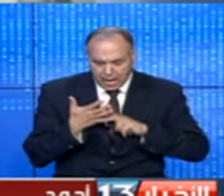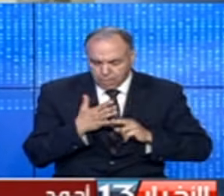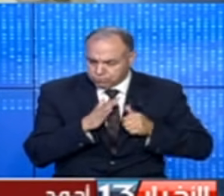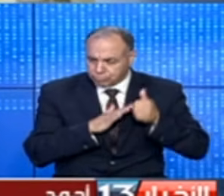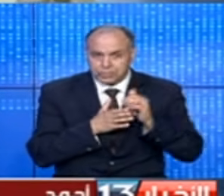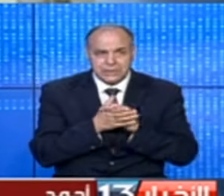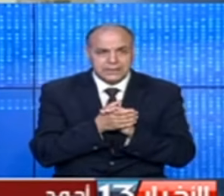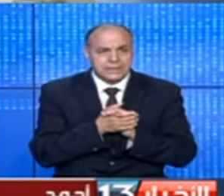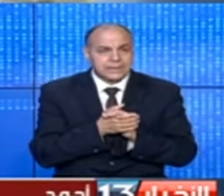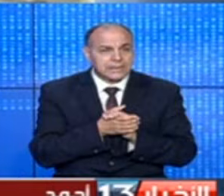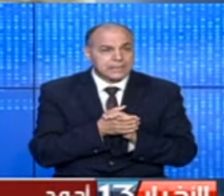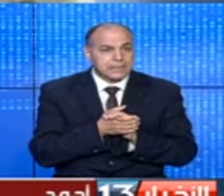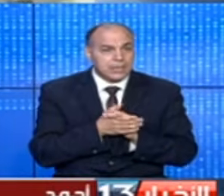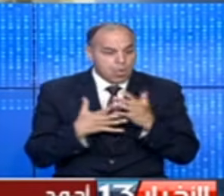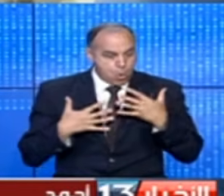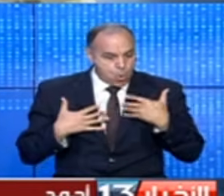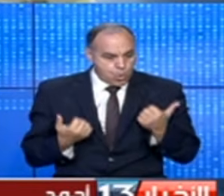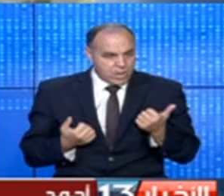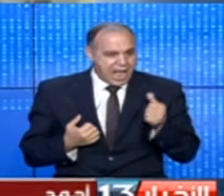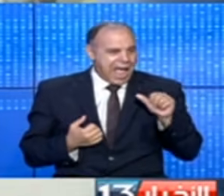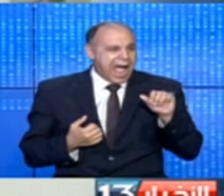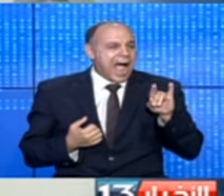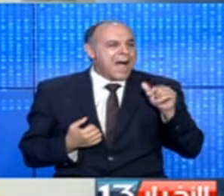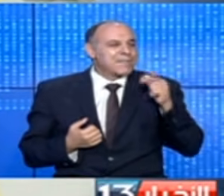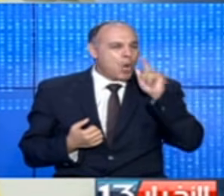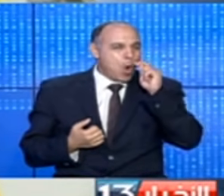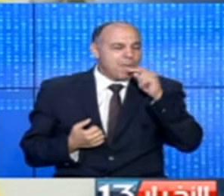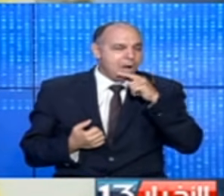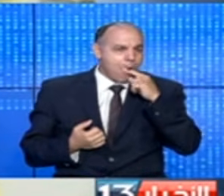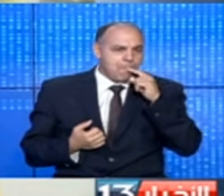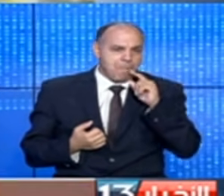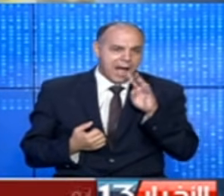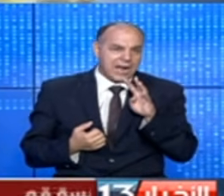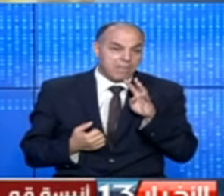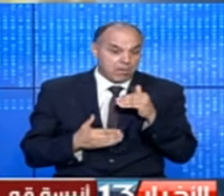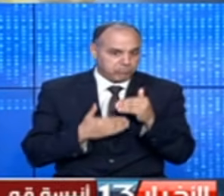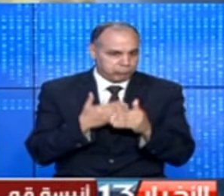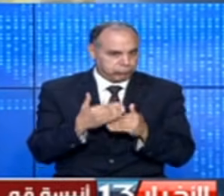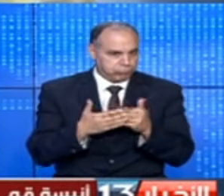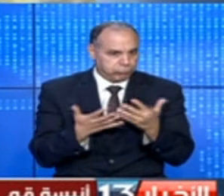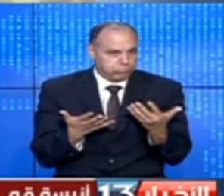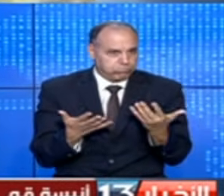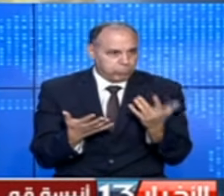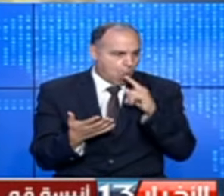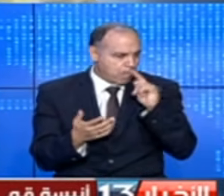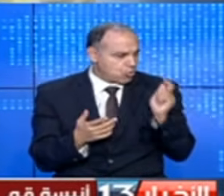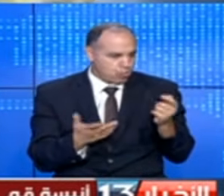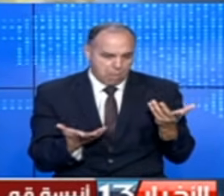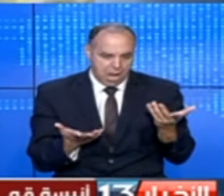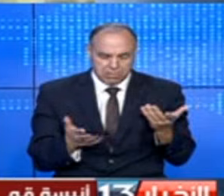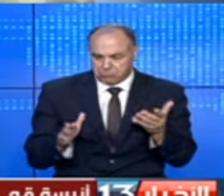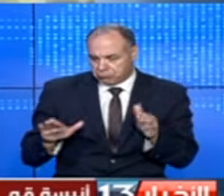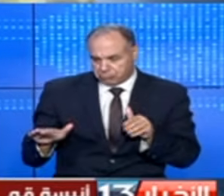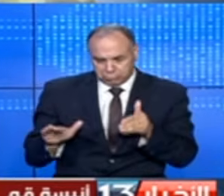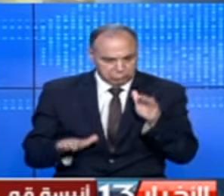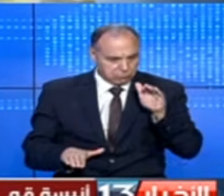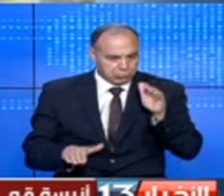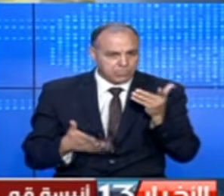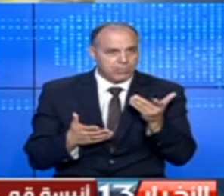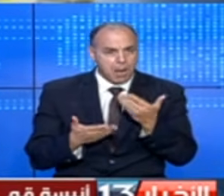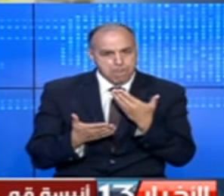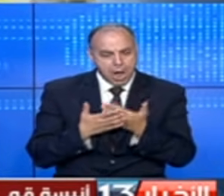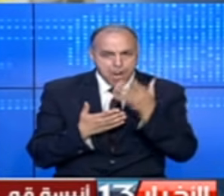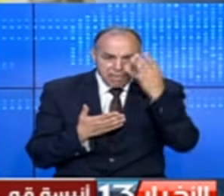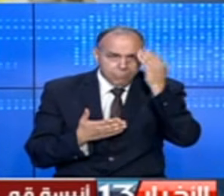برك. لقينا قدرات احمد في السن الرابعه تتماشى مع صغير عادي. اش معناها؟ معناها في